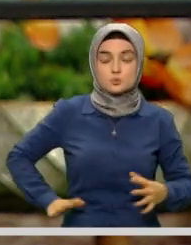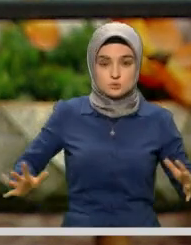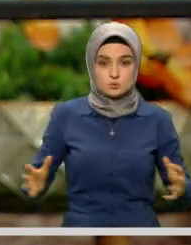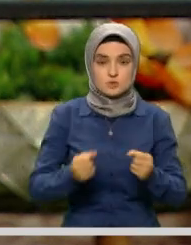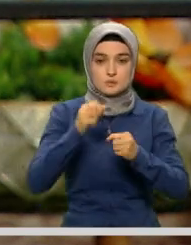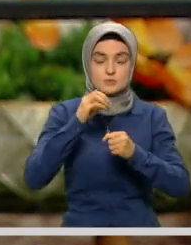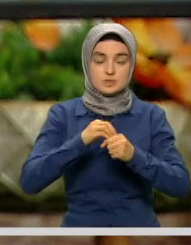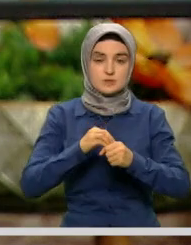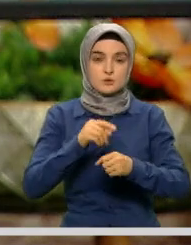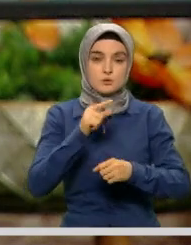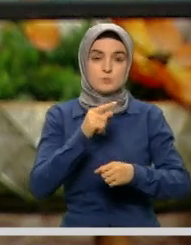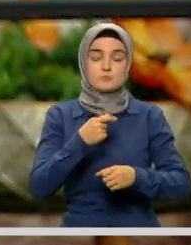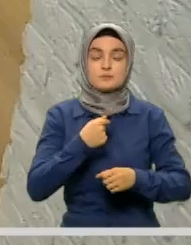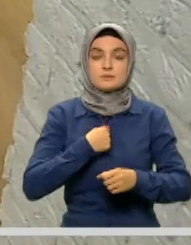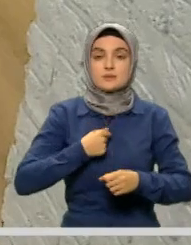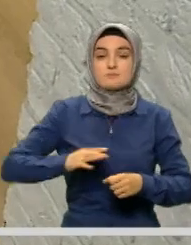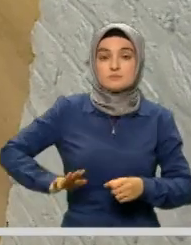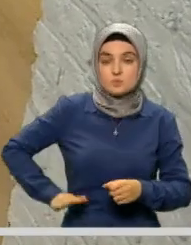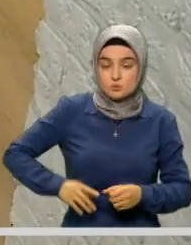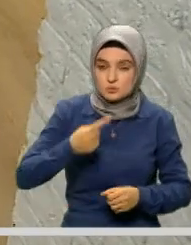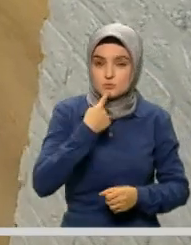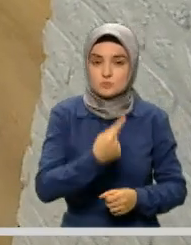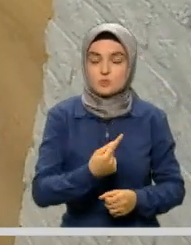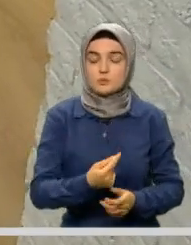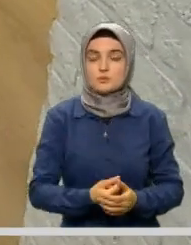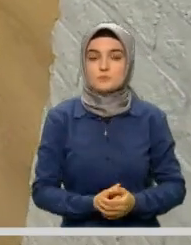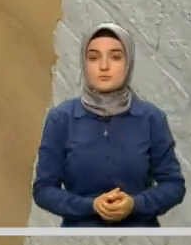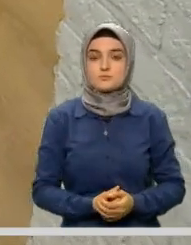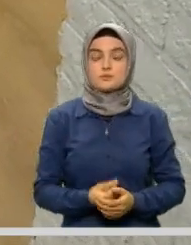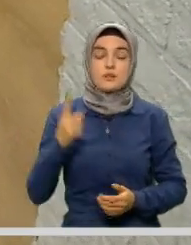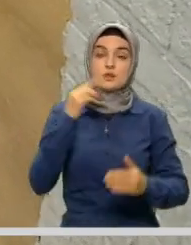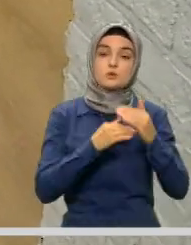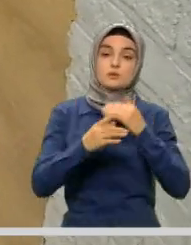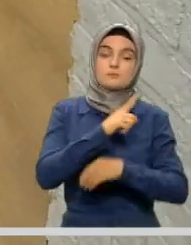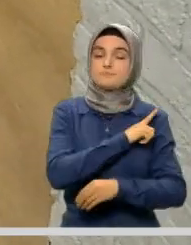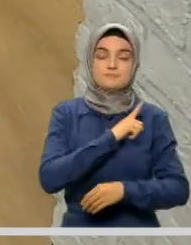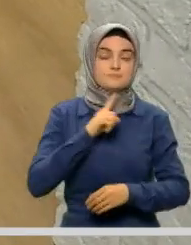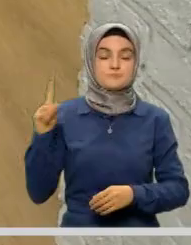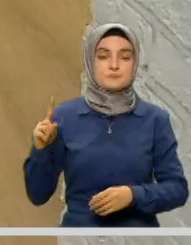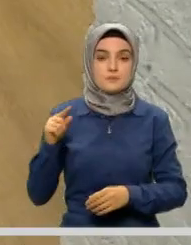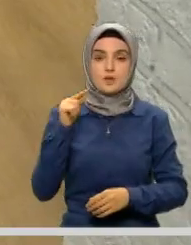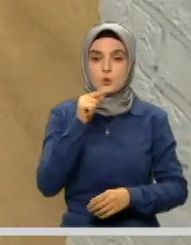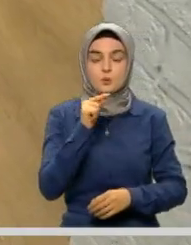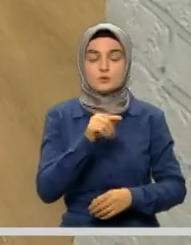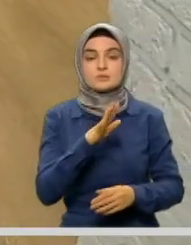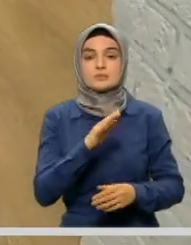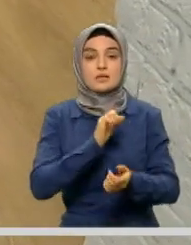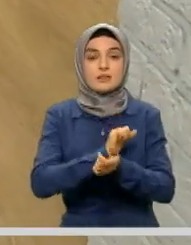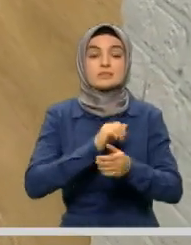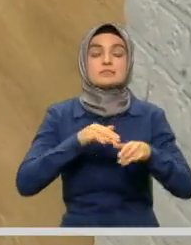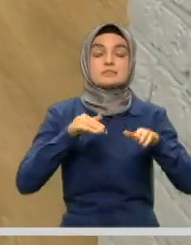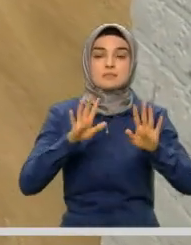evladım diyor ayet-i kerimede. Ondan sonra Allah-u Teala da hayır diyor. Leyse min ehlik diyor. Artık o senin ailenden